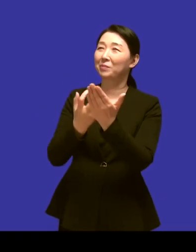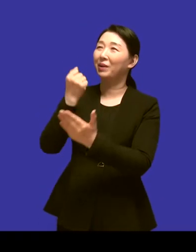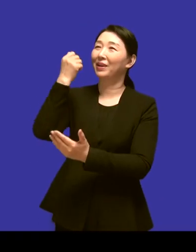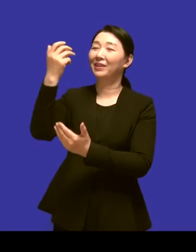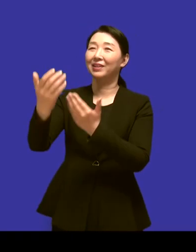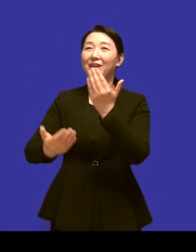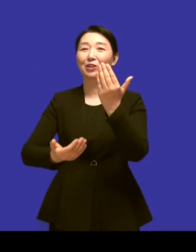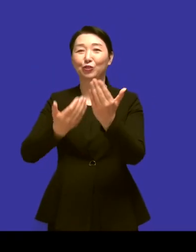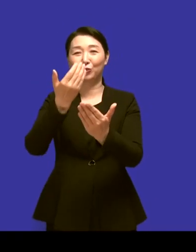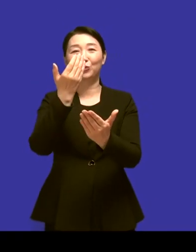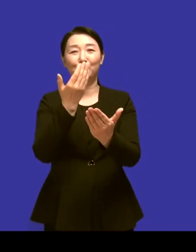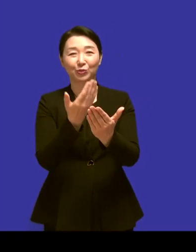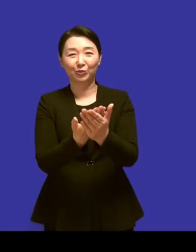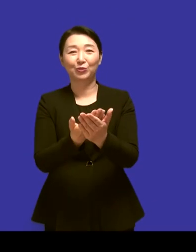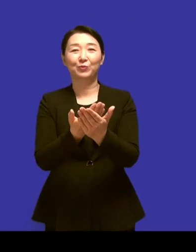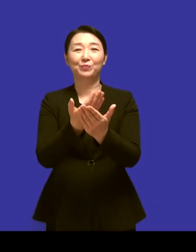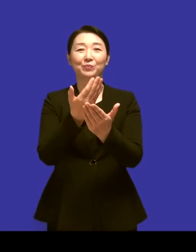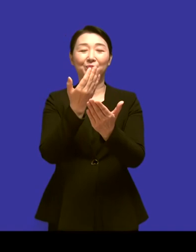찬양